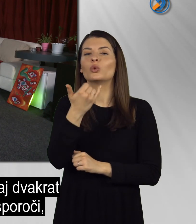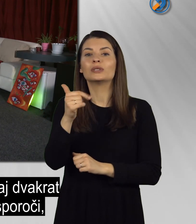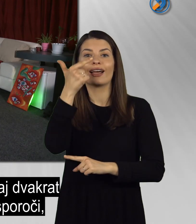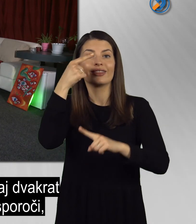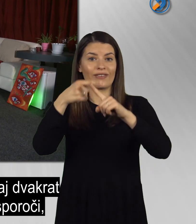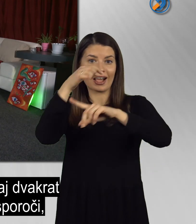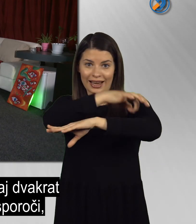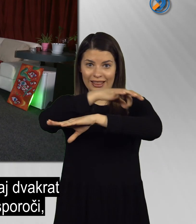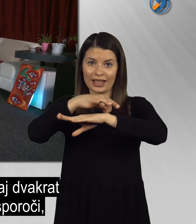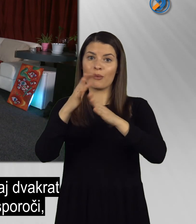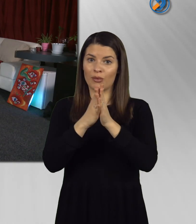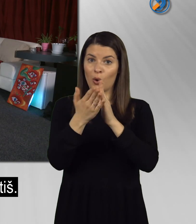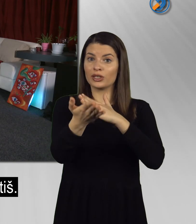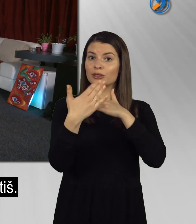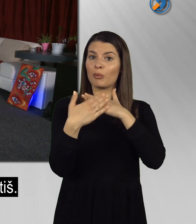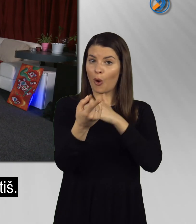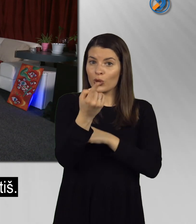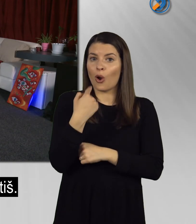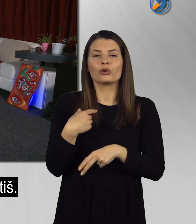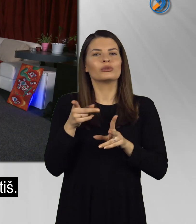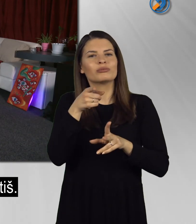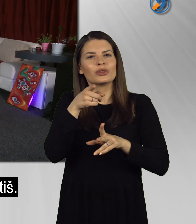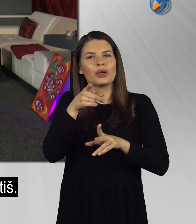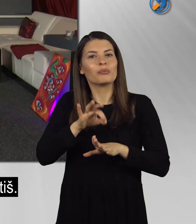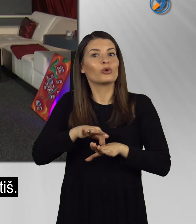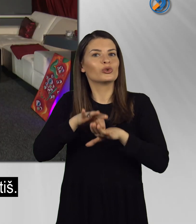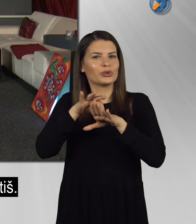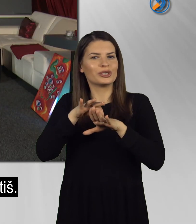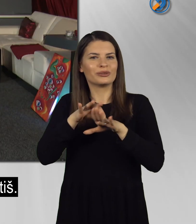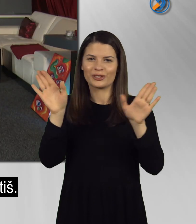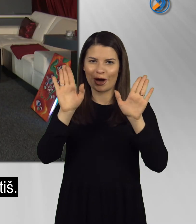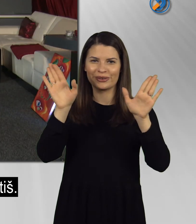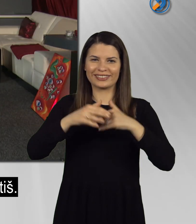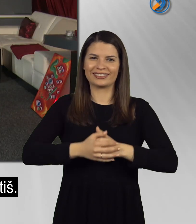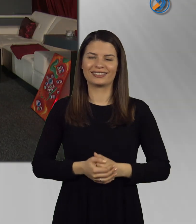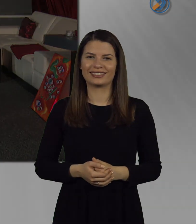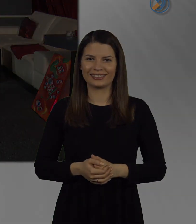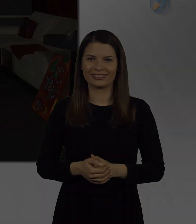na teden, pa nam sporoči, kako se počutiš. Ajde.